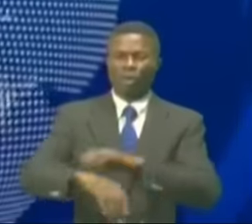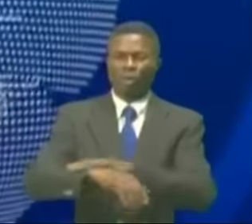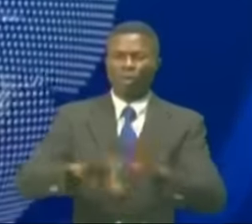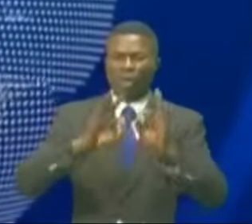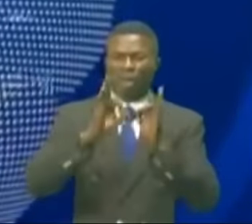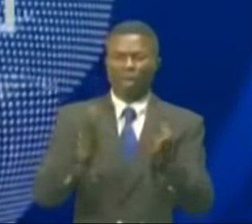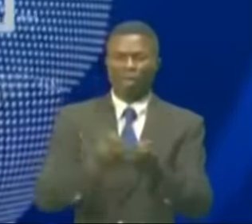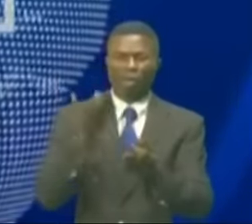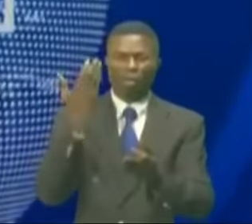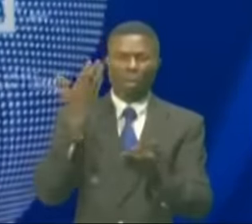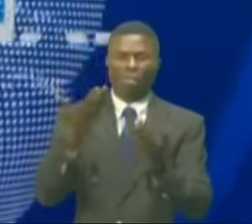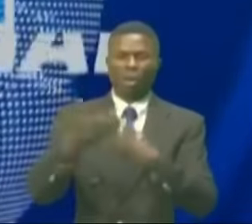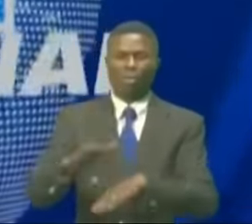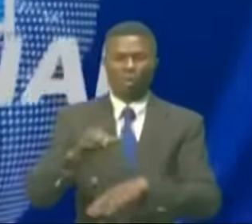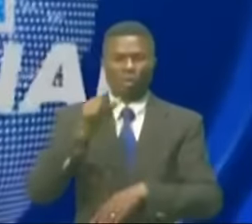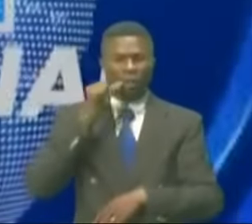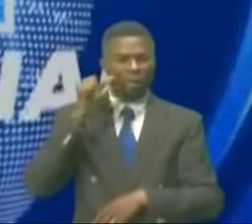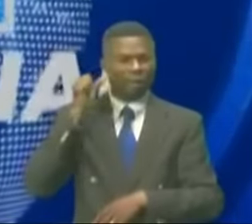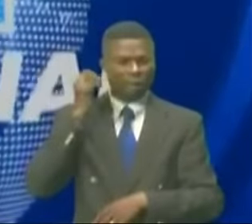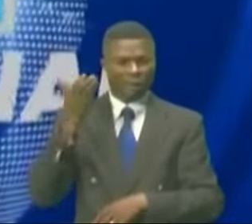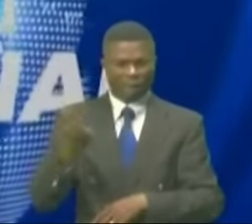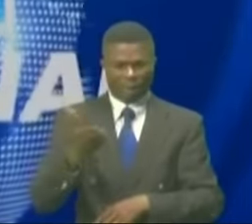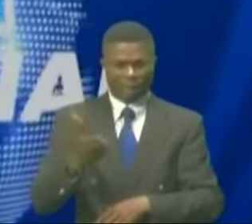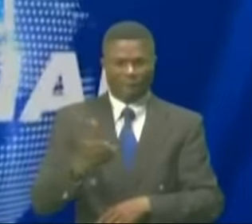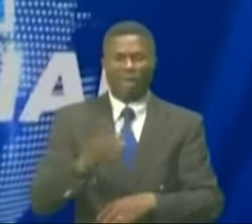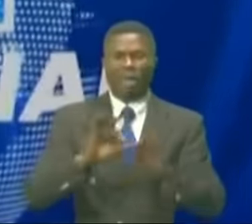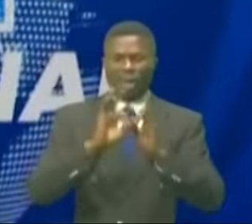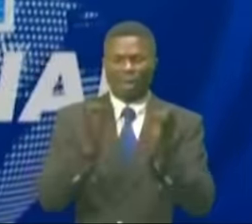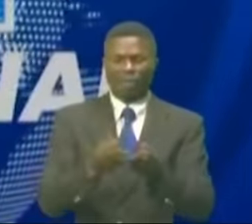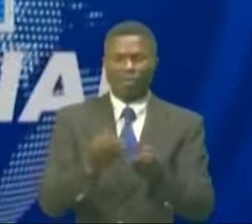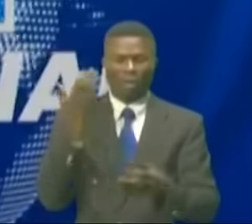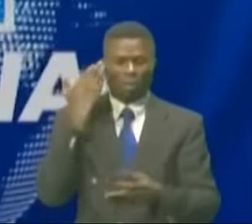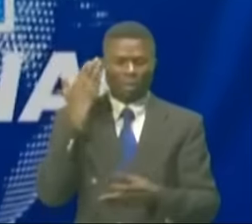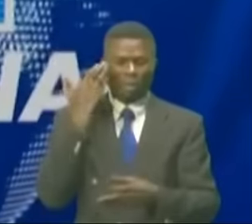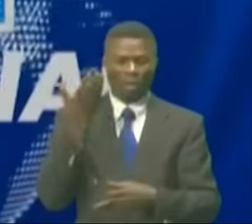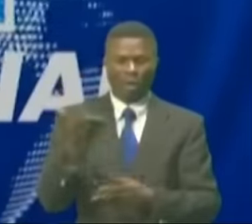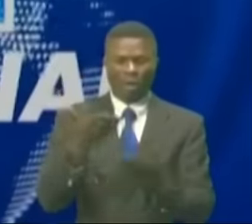aux familles professionnelles et biologiques